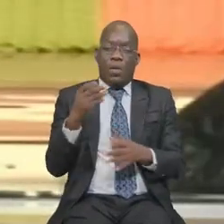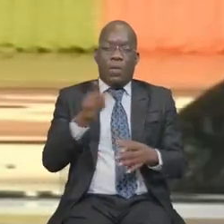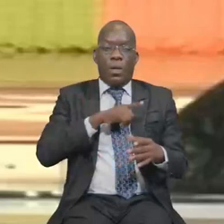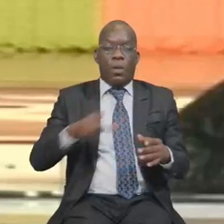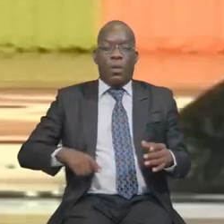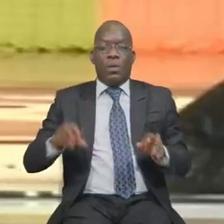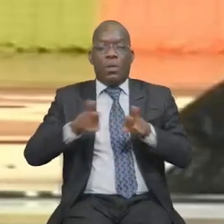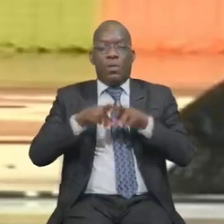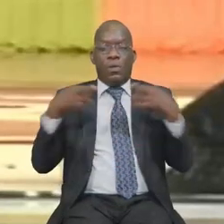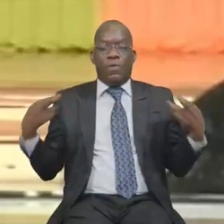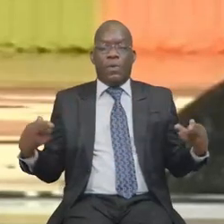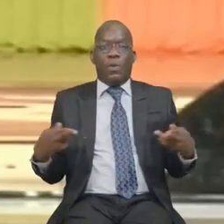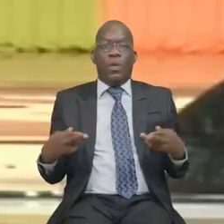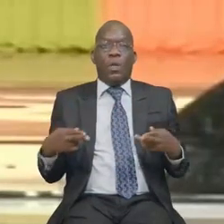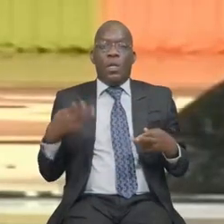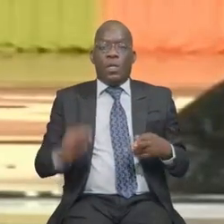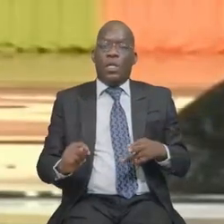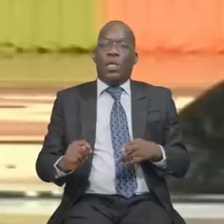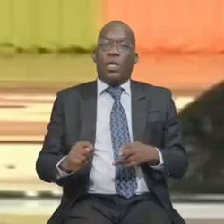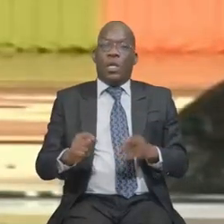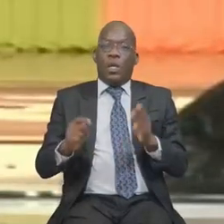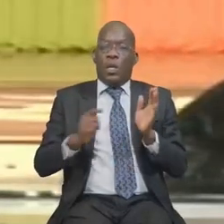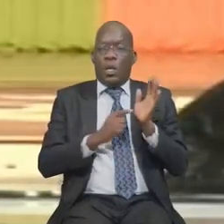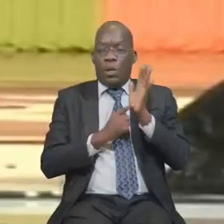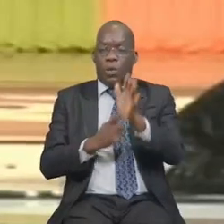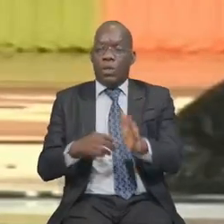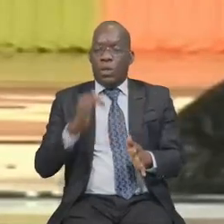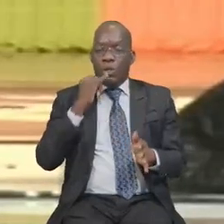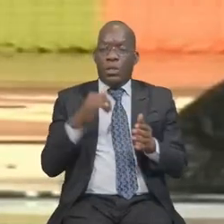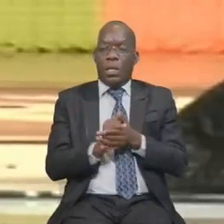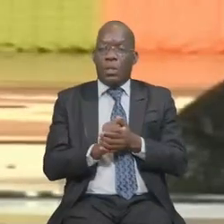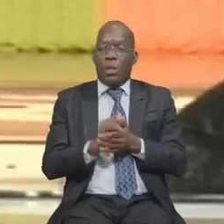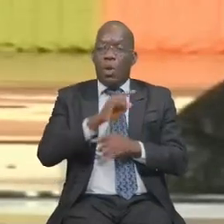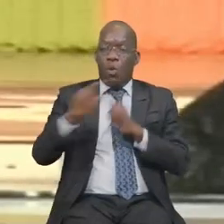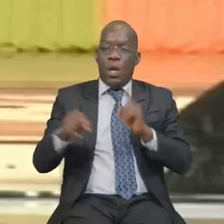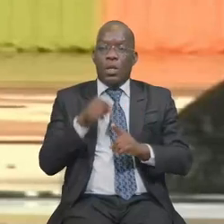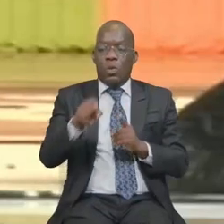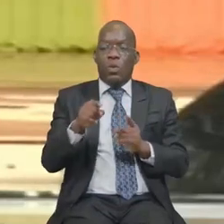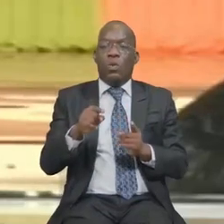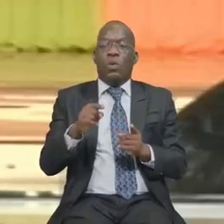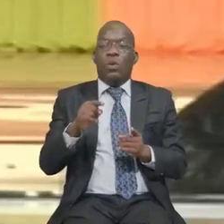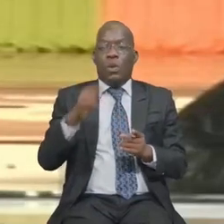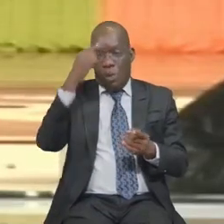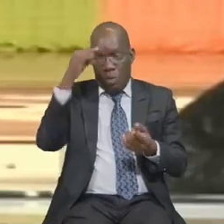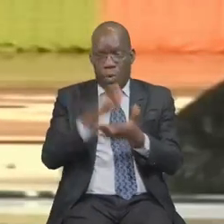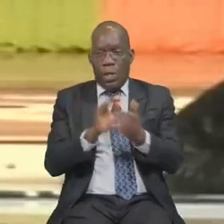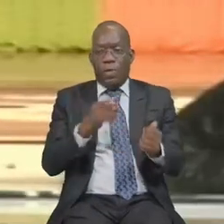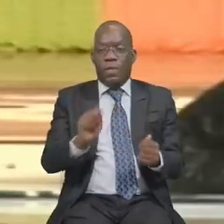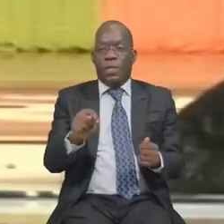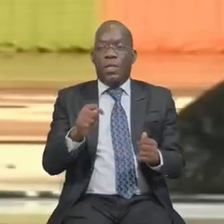Ésaïe 53, verset 1. Qui a cru à ce qui nous était annoncé? Qui a reconnu le bras de